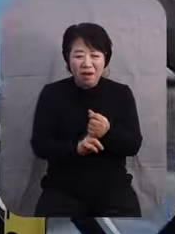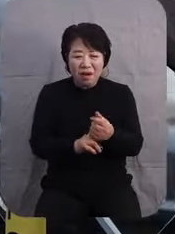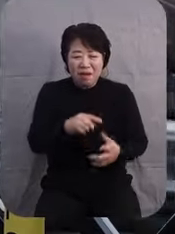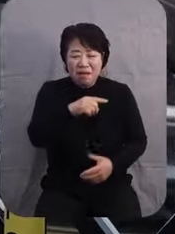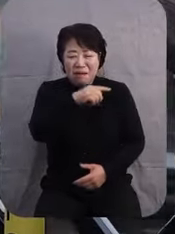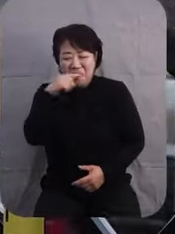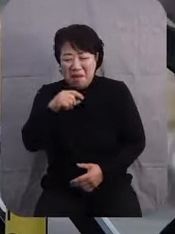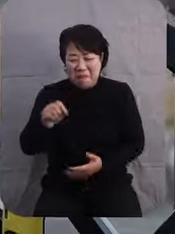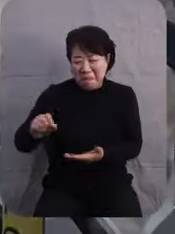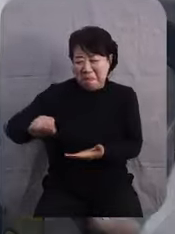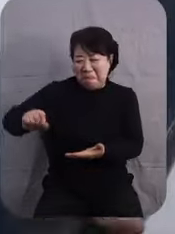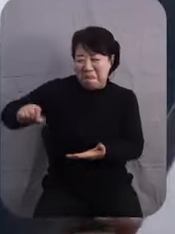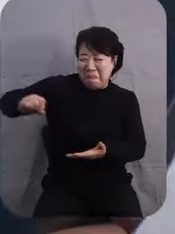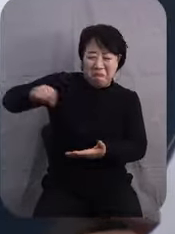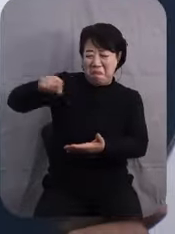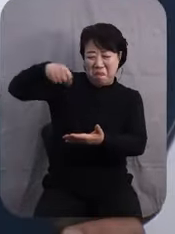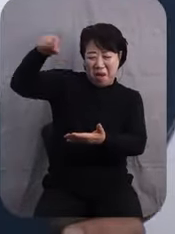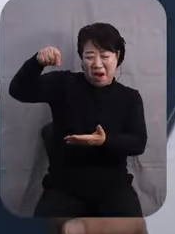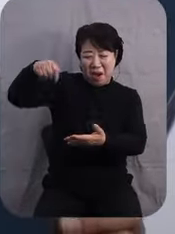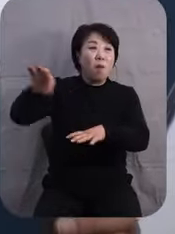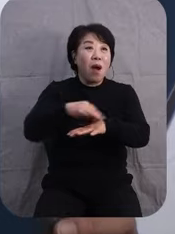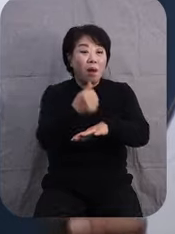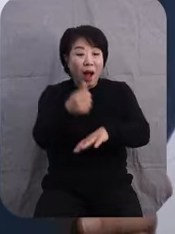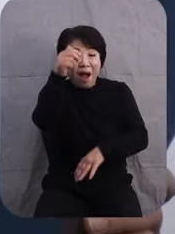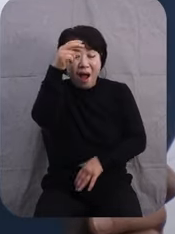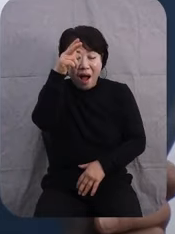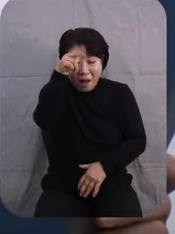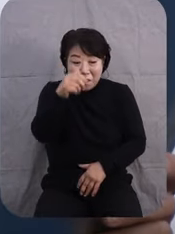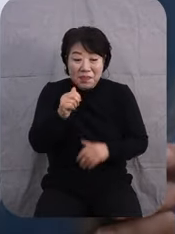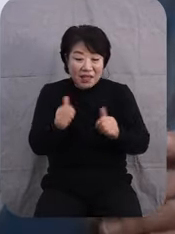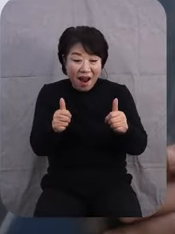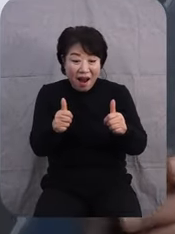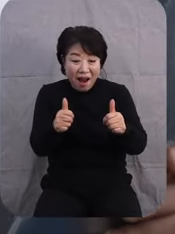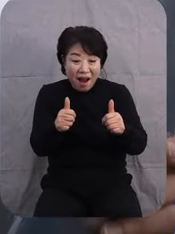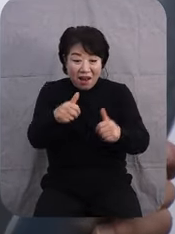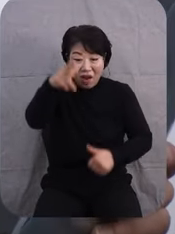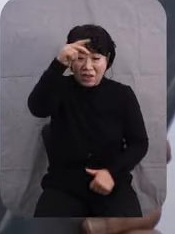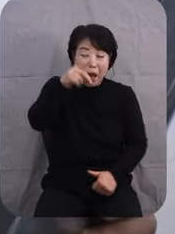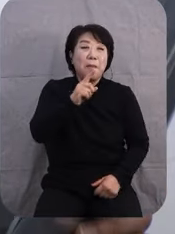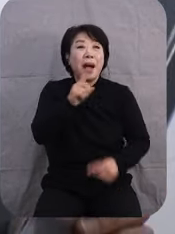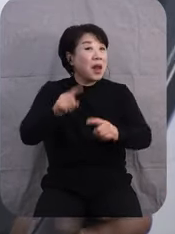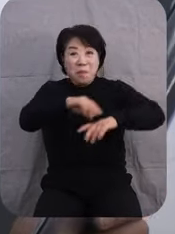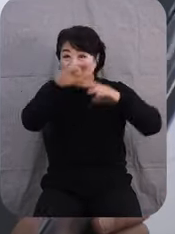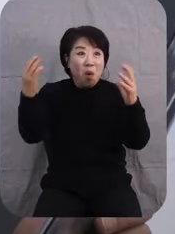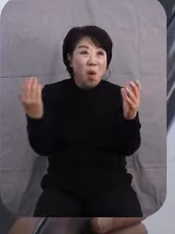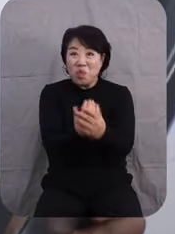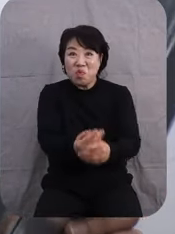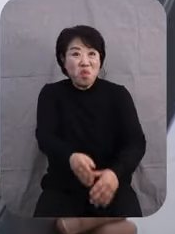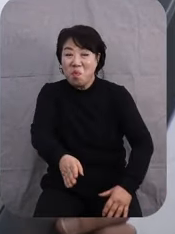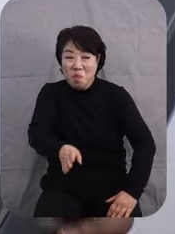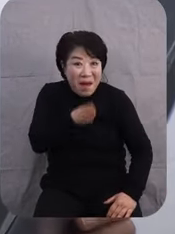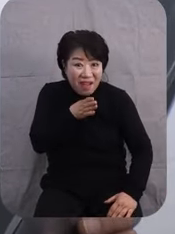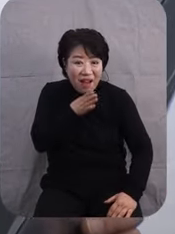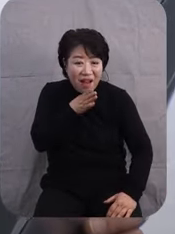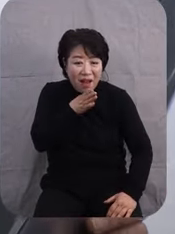짓거렸다. 왕과 검찰, 경찰의 말씀이 다 옳다.